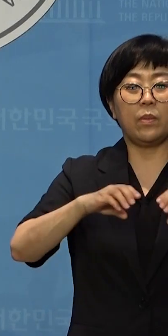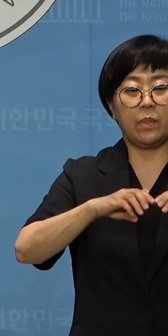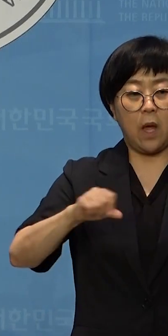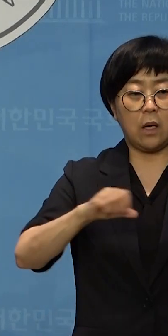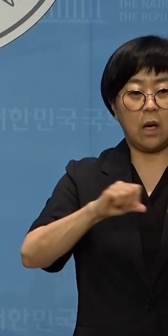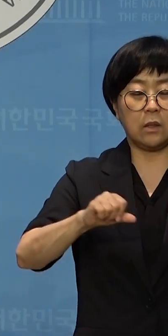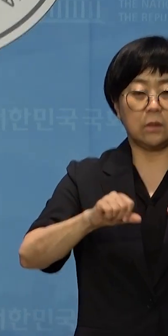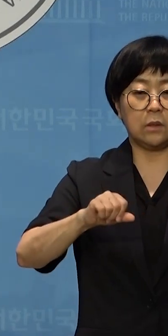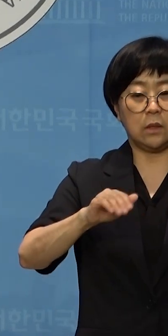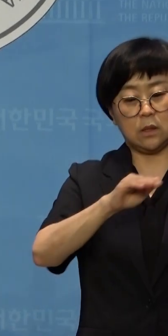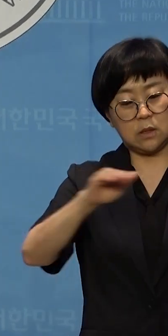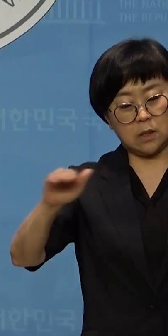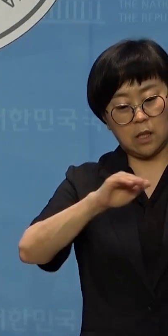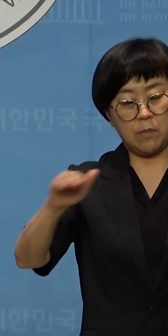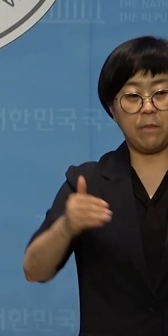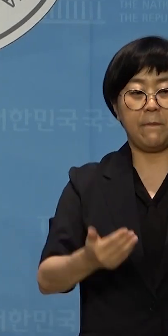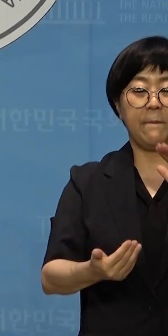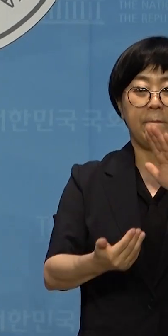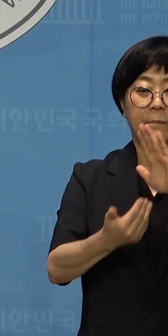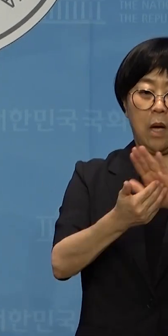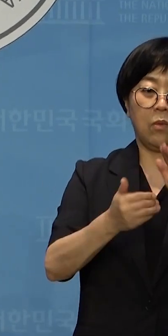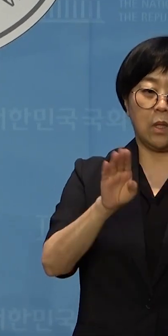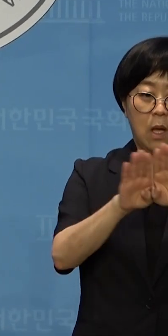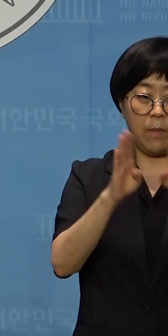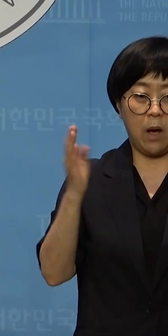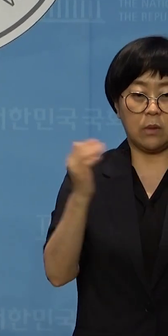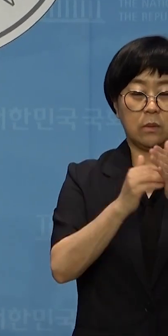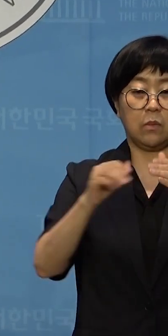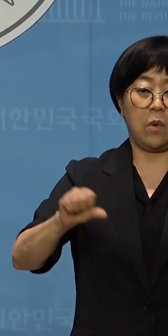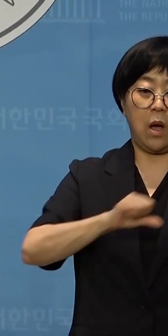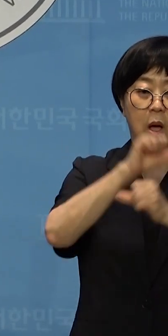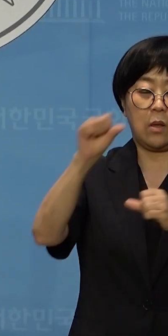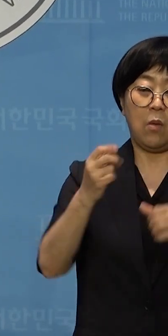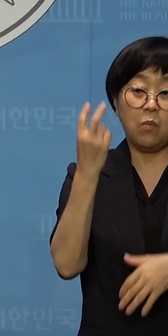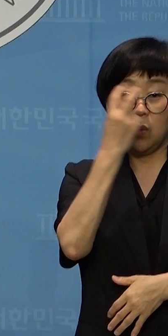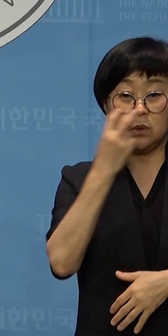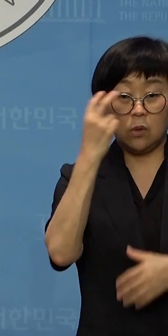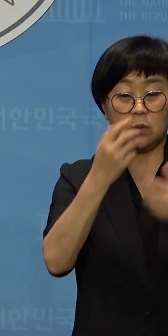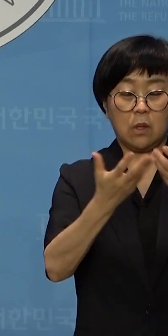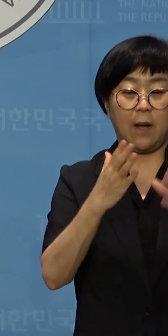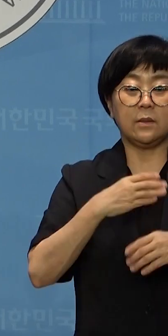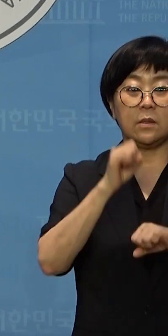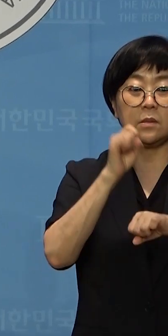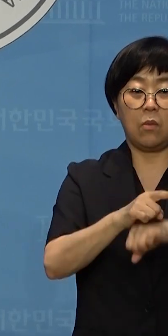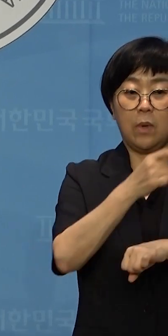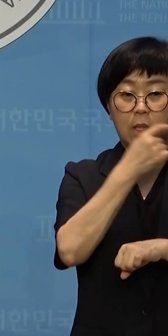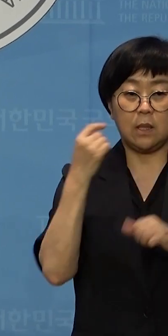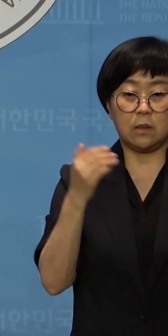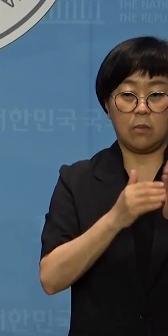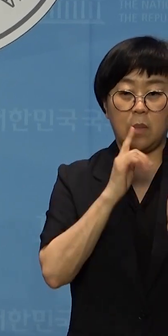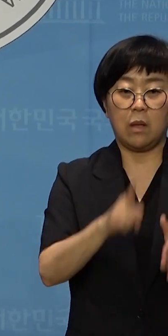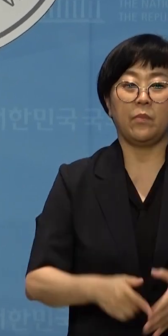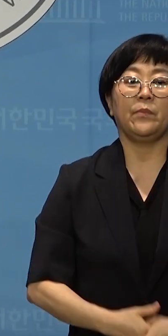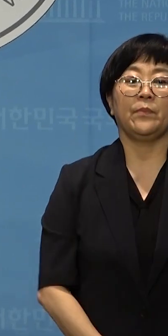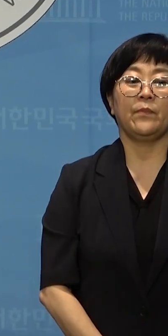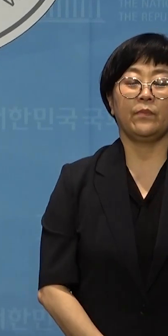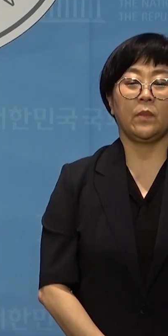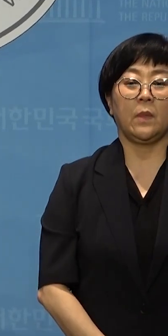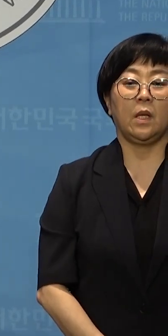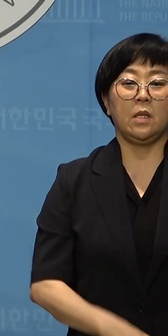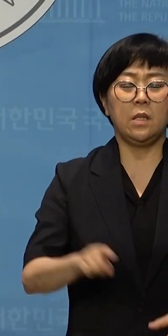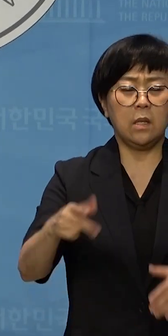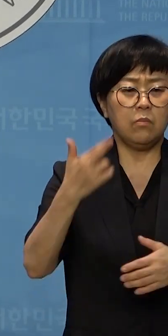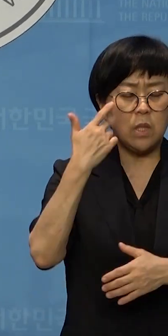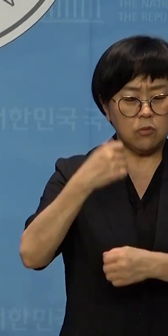접촉을 차단할 것이며 개방 이후에는 환경 모니터링을 통해 안전성을 확인한다고 합니다. 미군